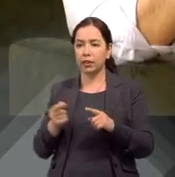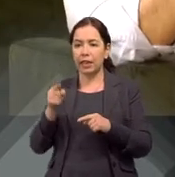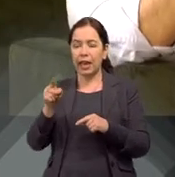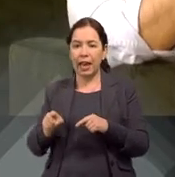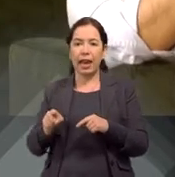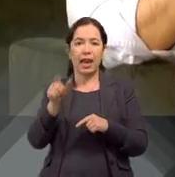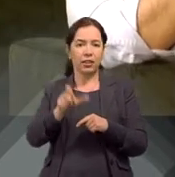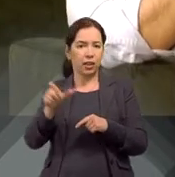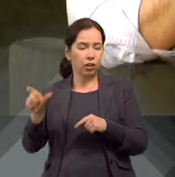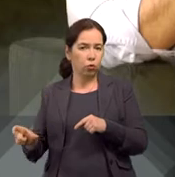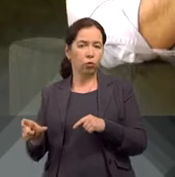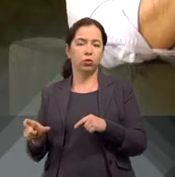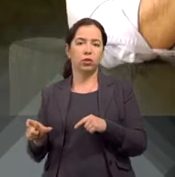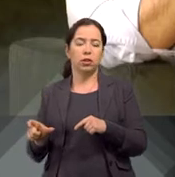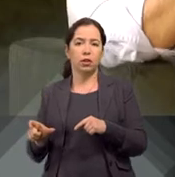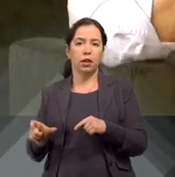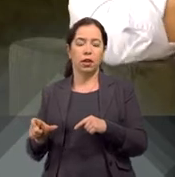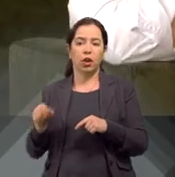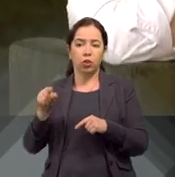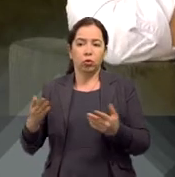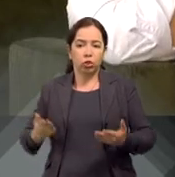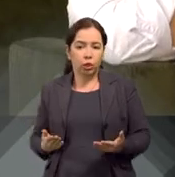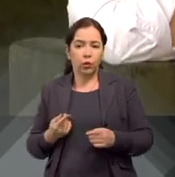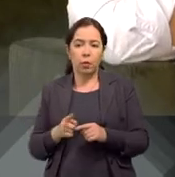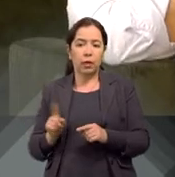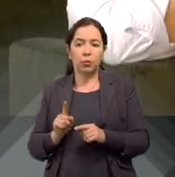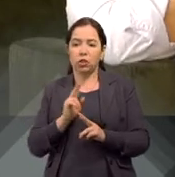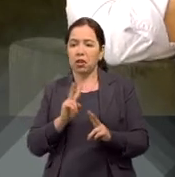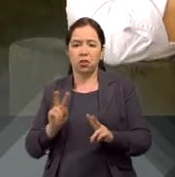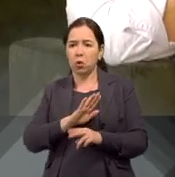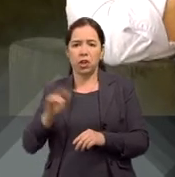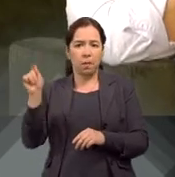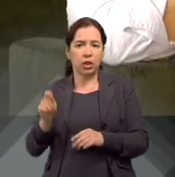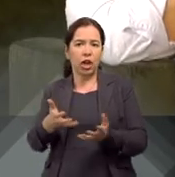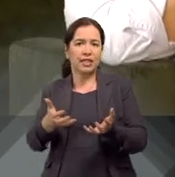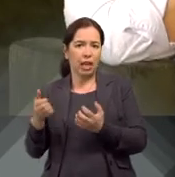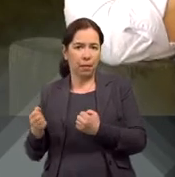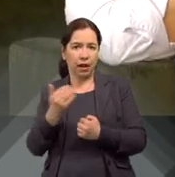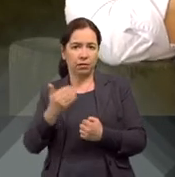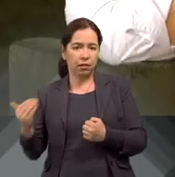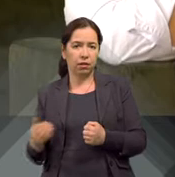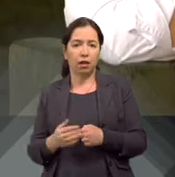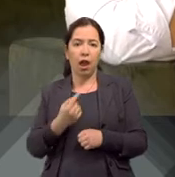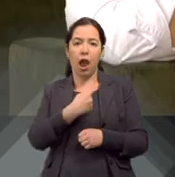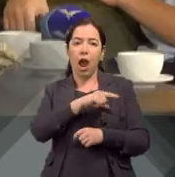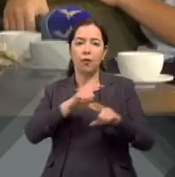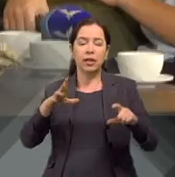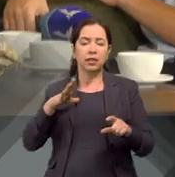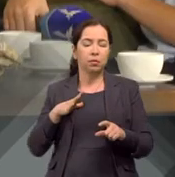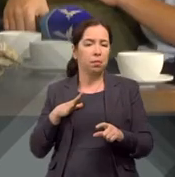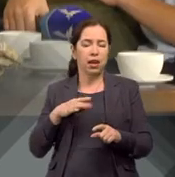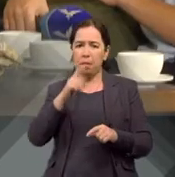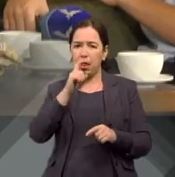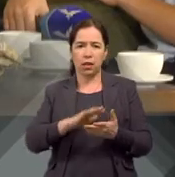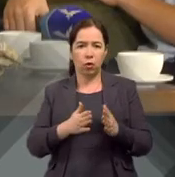жить. Они просто, за ними никто не приезжает. А условия жуткие. Тогда он поехал, купил дом в соседней деревне,